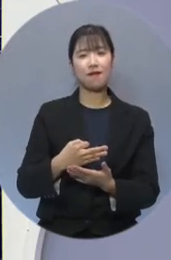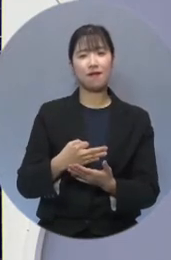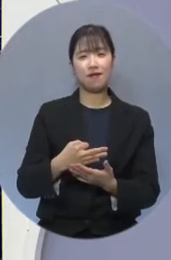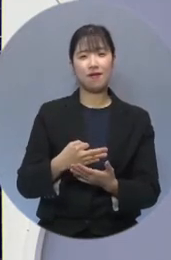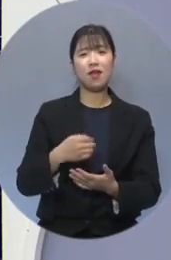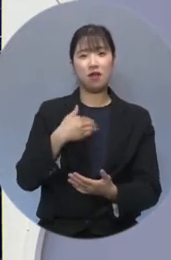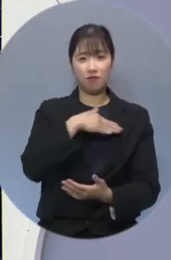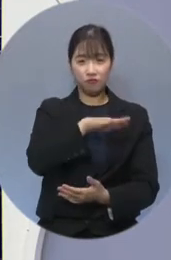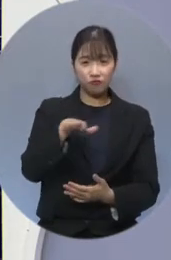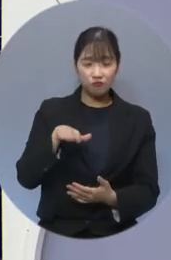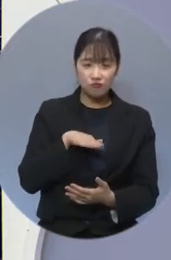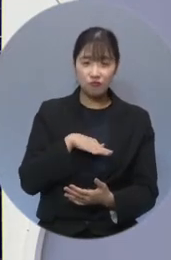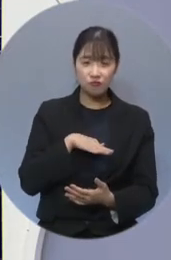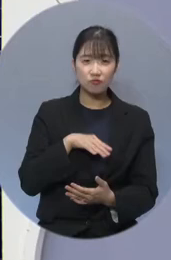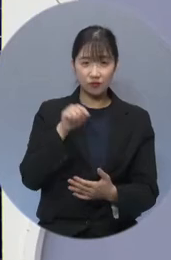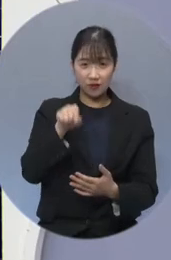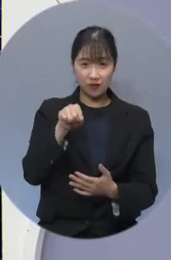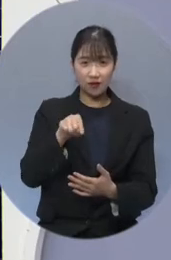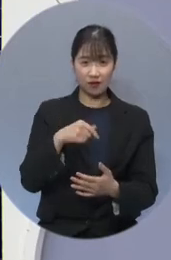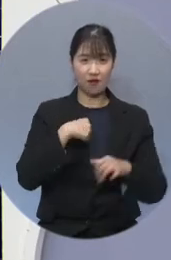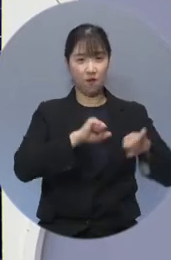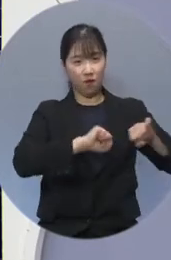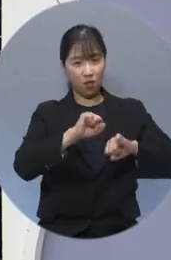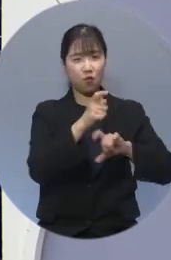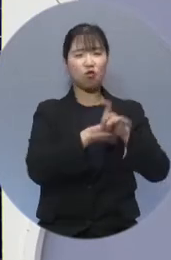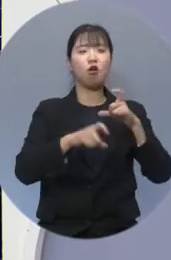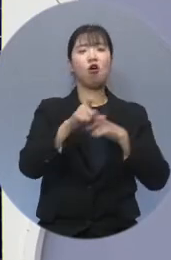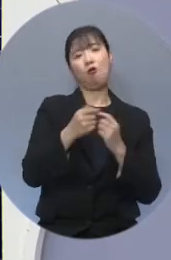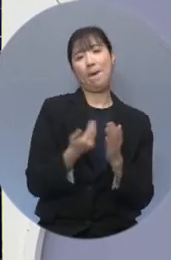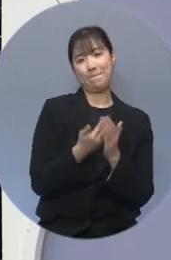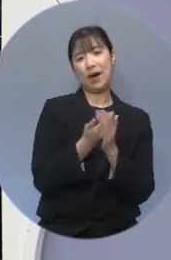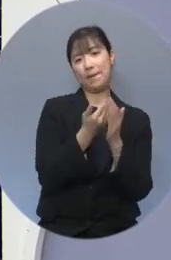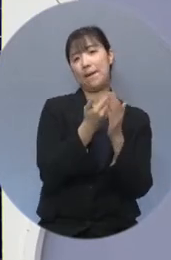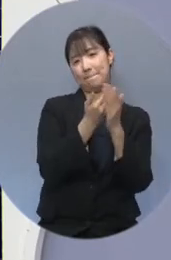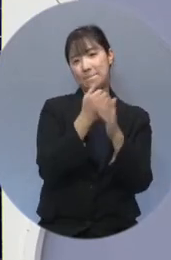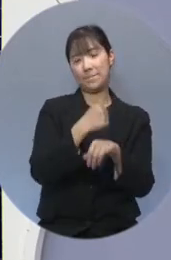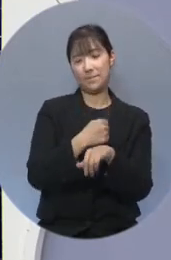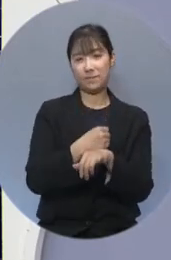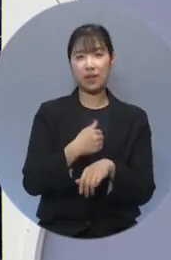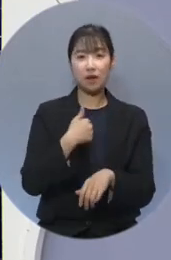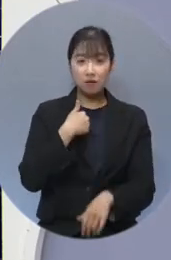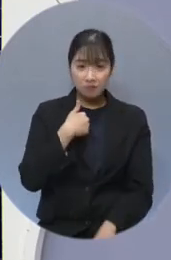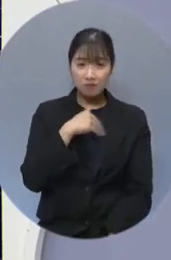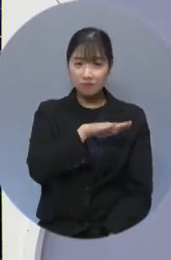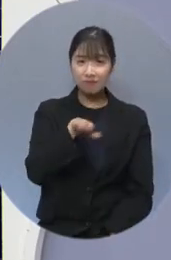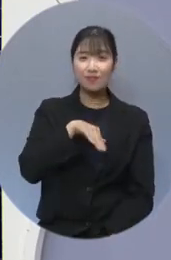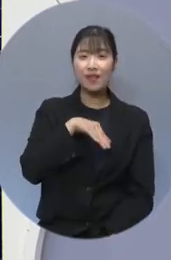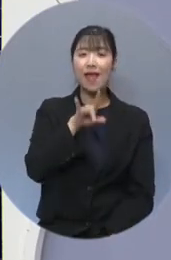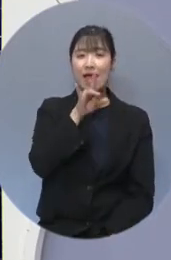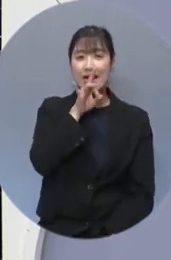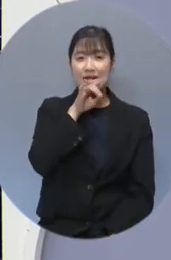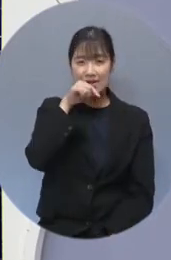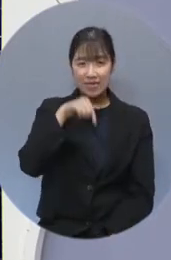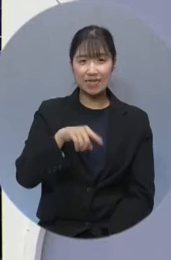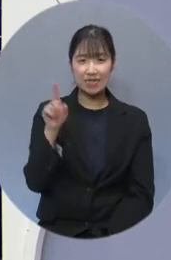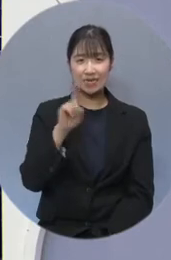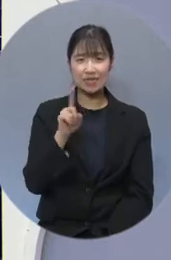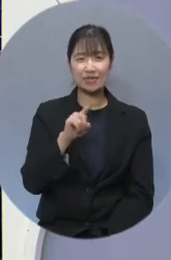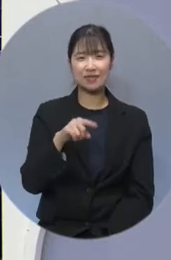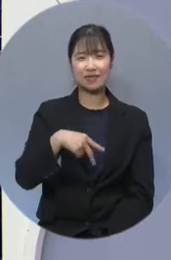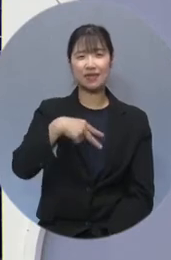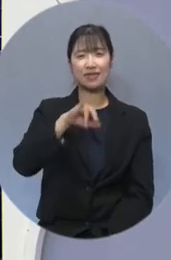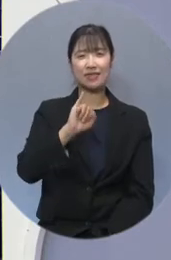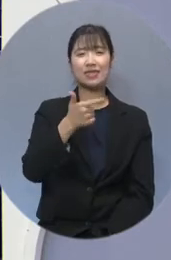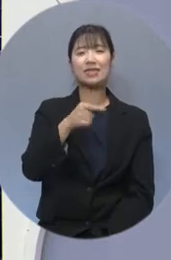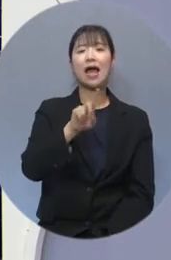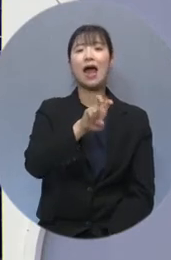매칭을 해서 그 활동들을 더욱 육성시키는 겁니다. 저희들 같은 경우에는 우리 강릉은 시나미 강릉이라고